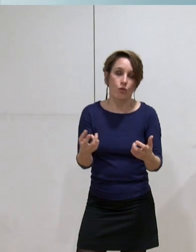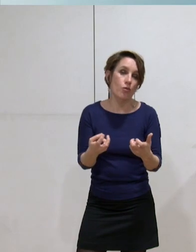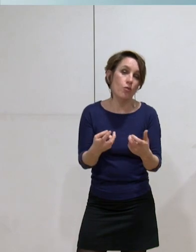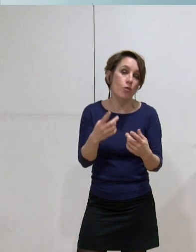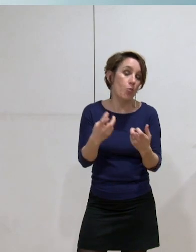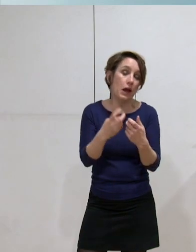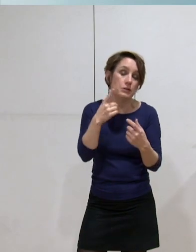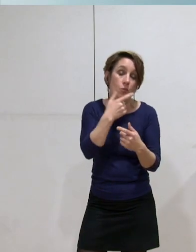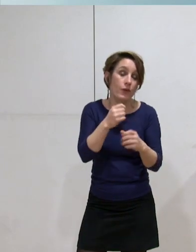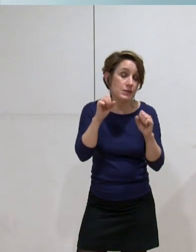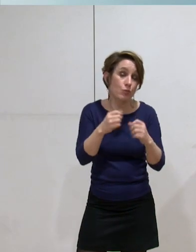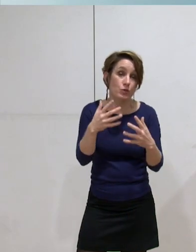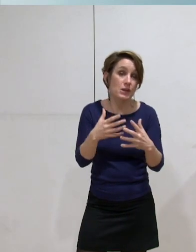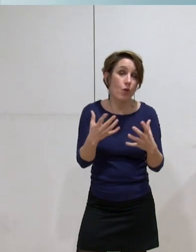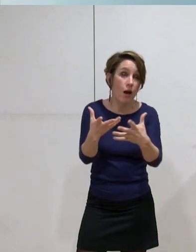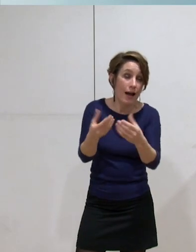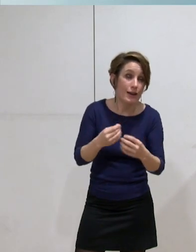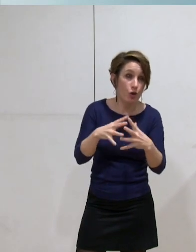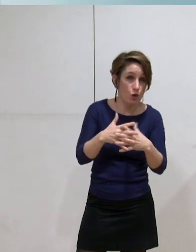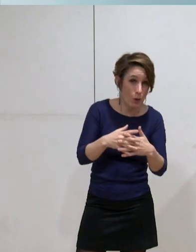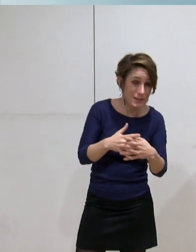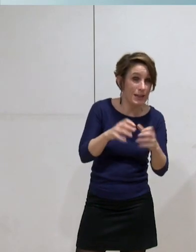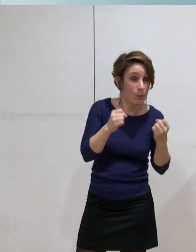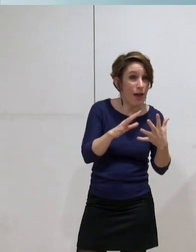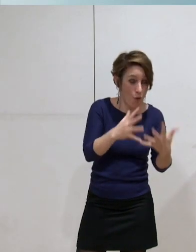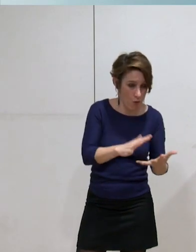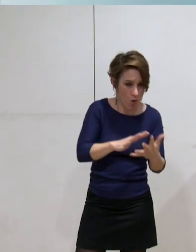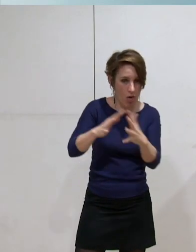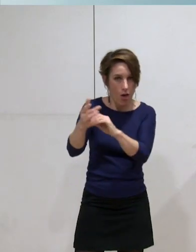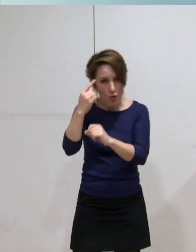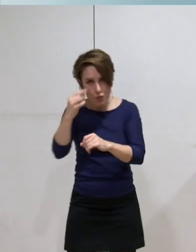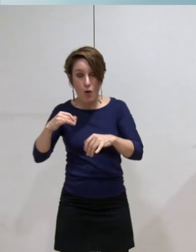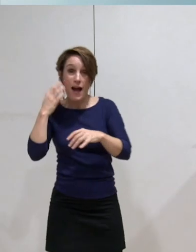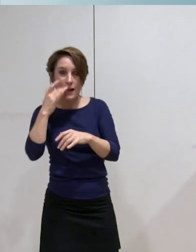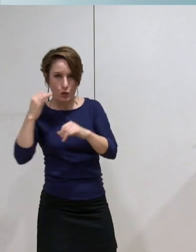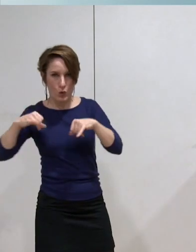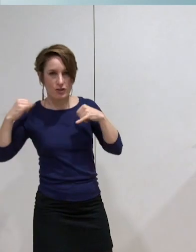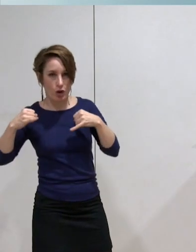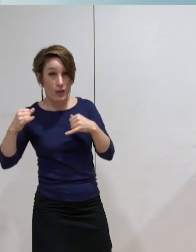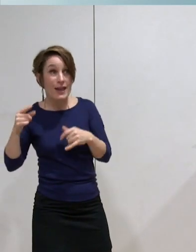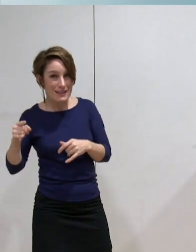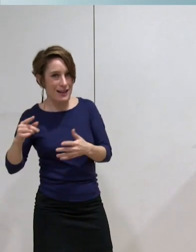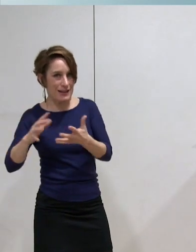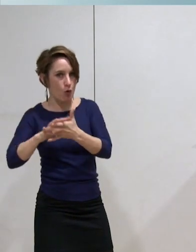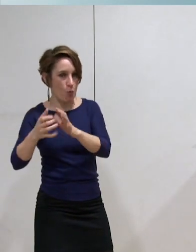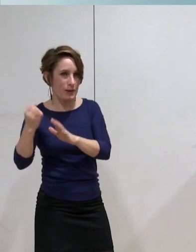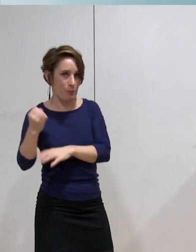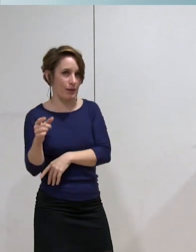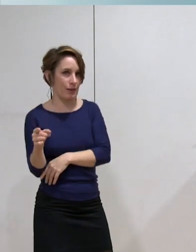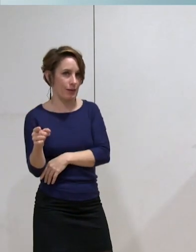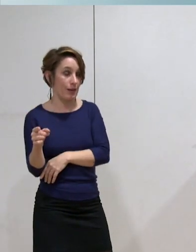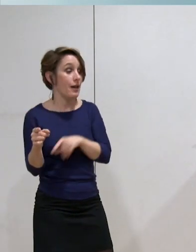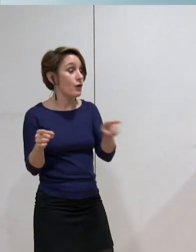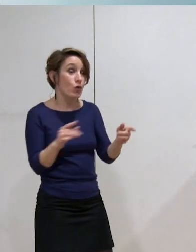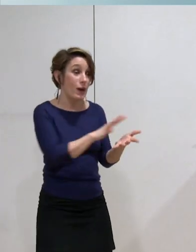loisirs en direction de l'adolescence et de la jeunesse là c'était plus compliqué c'est par un échange avec